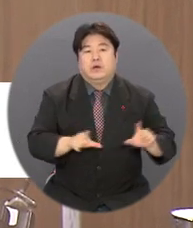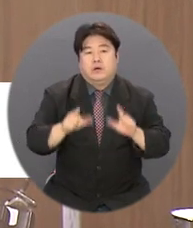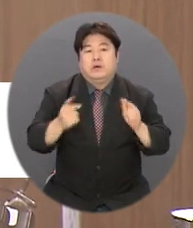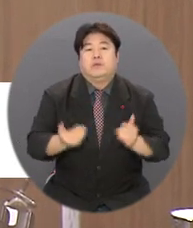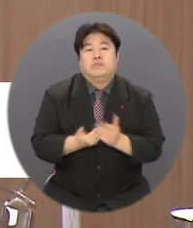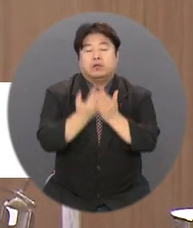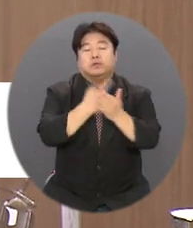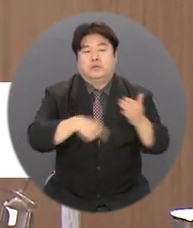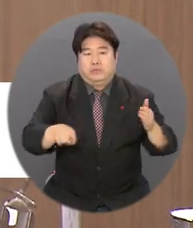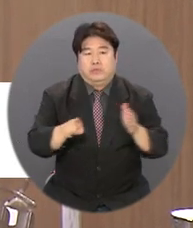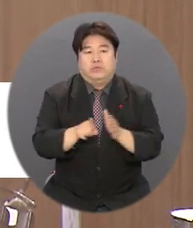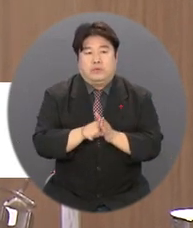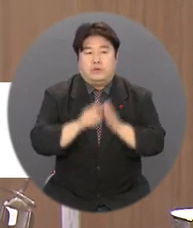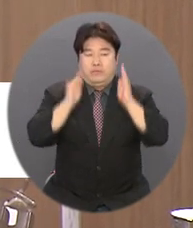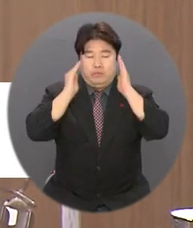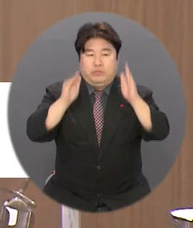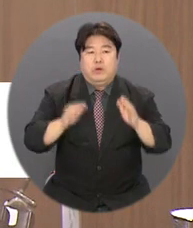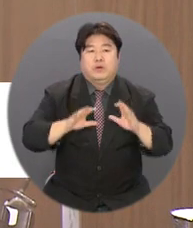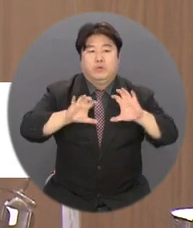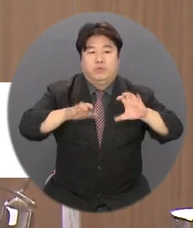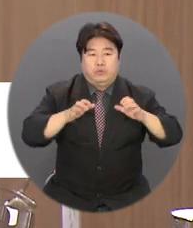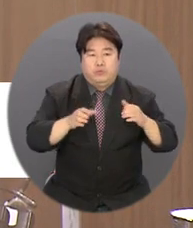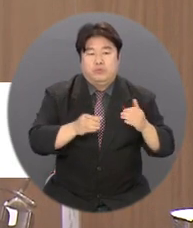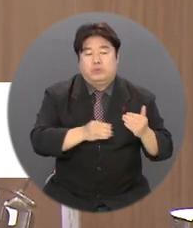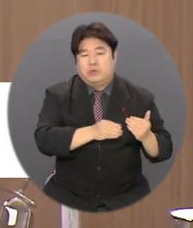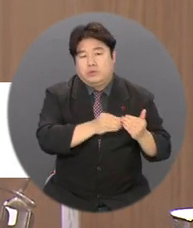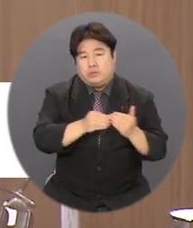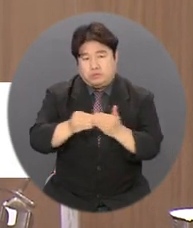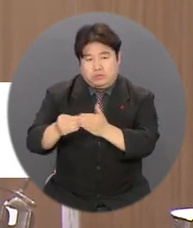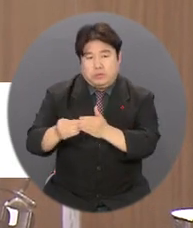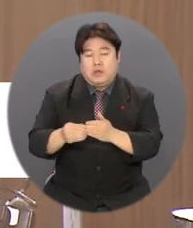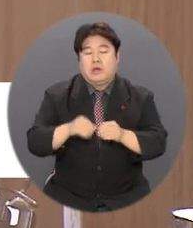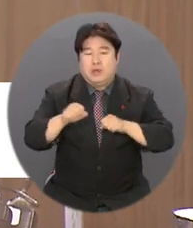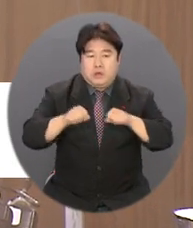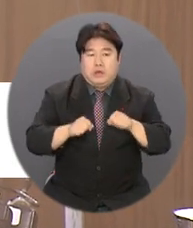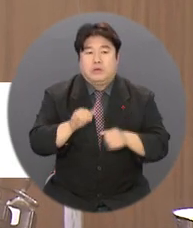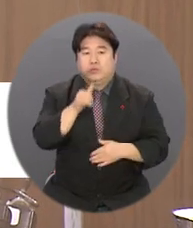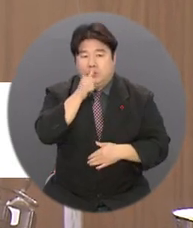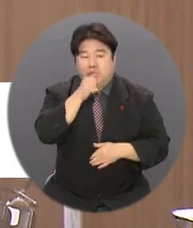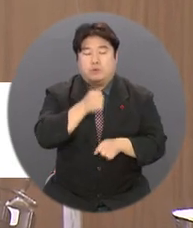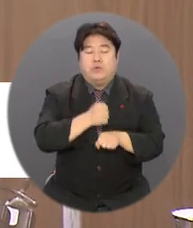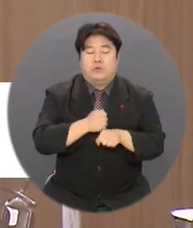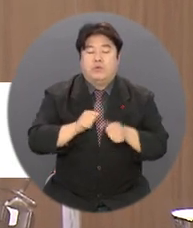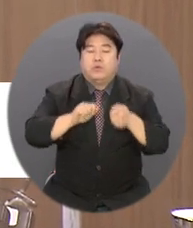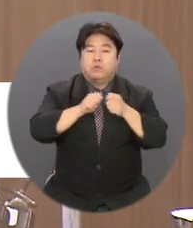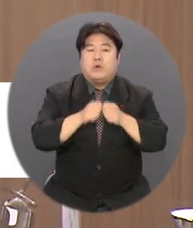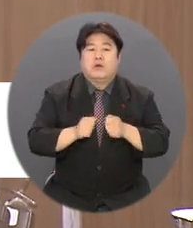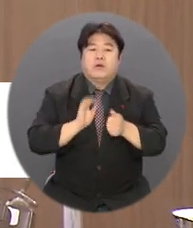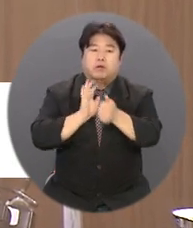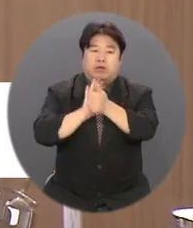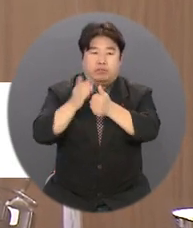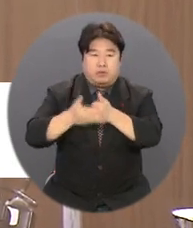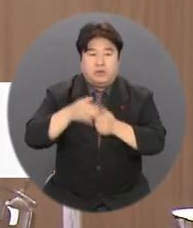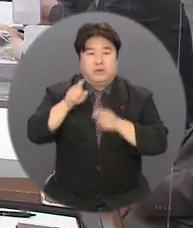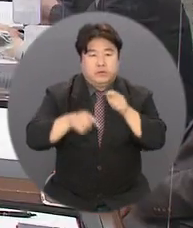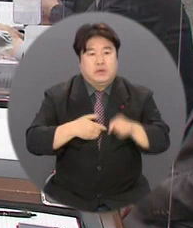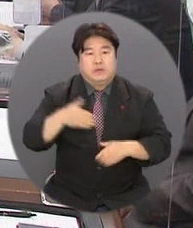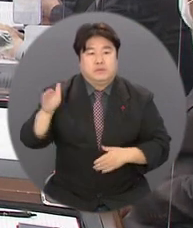있는 방향에서 국가 주도로 추진될 수 있도록 긴밀하게 협력해 나갈